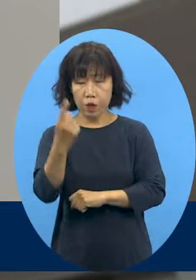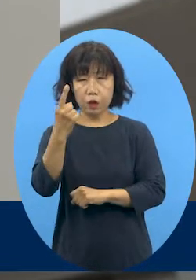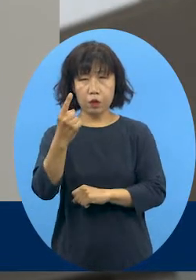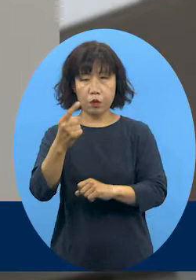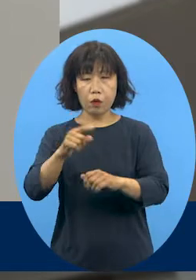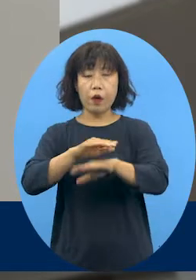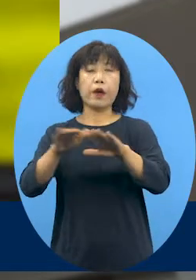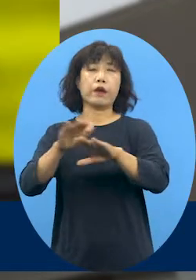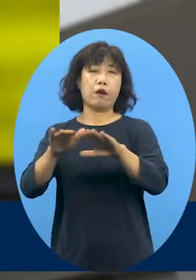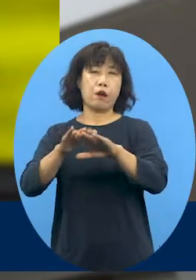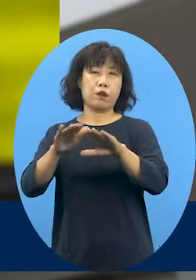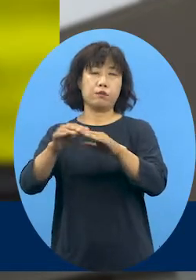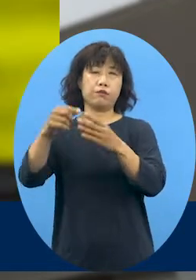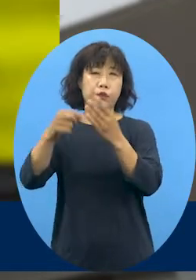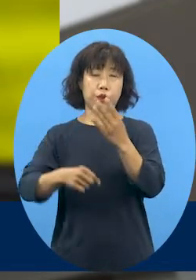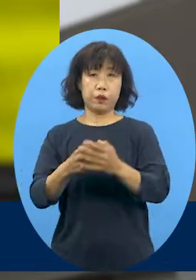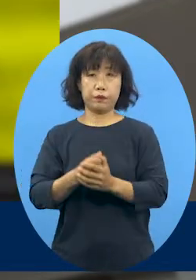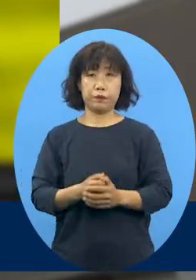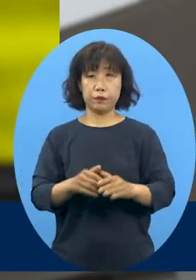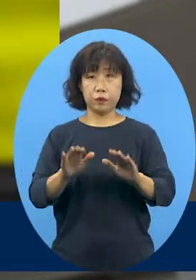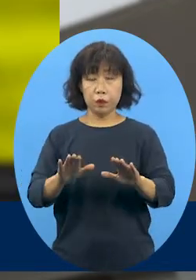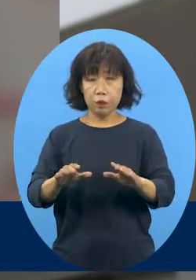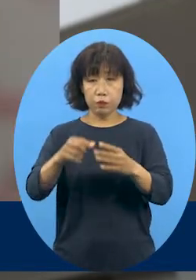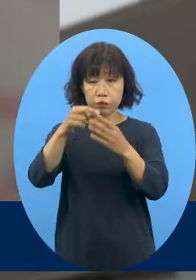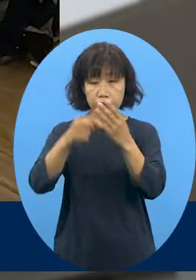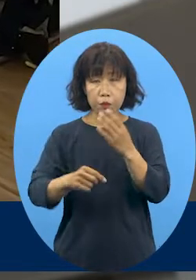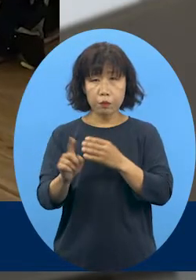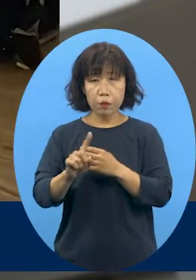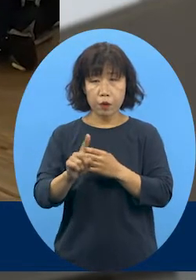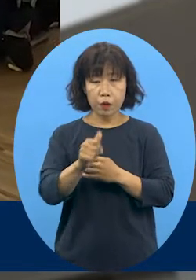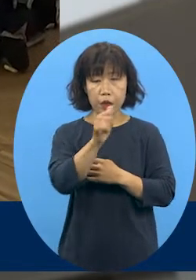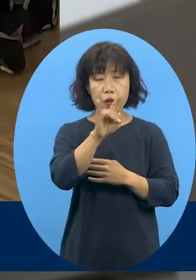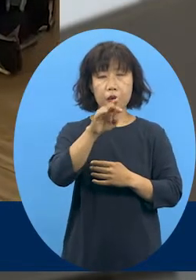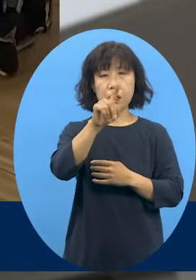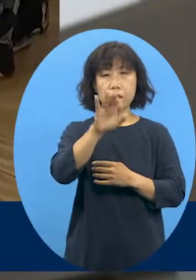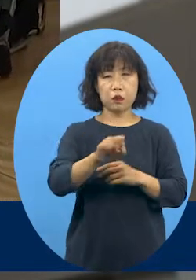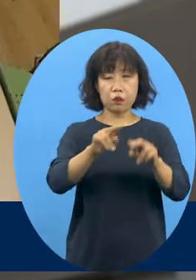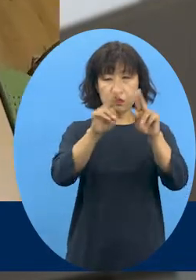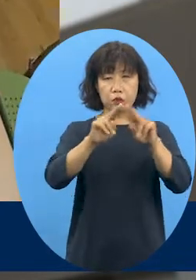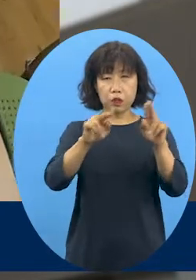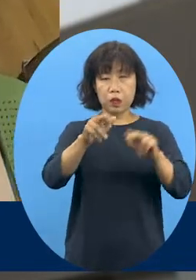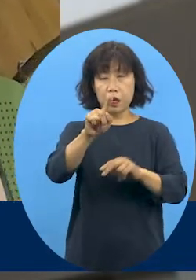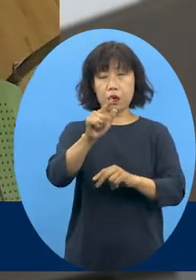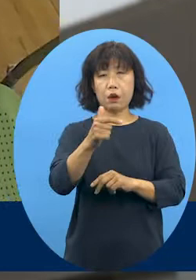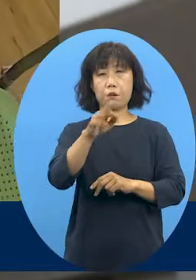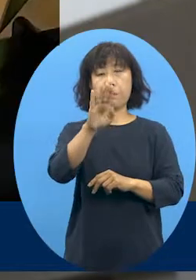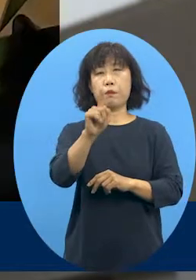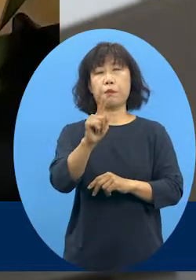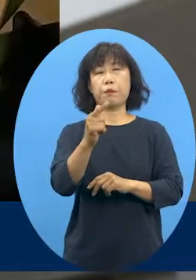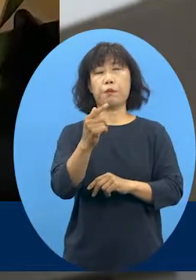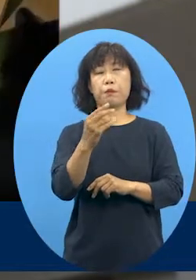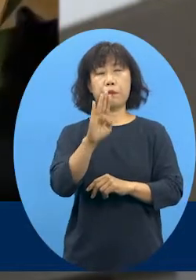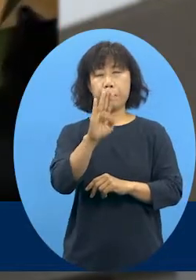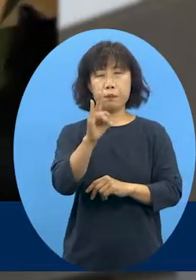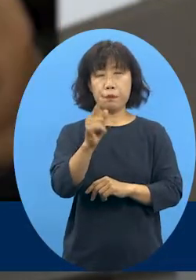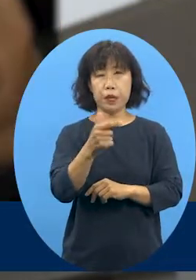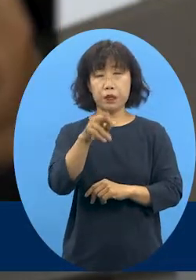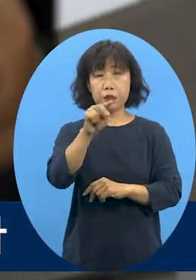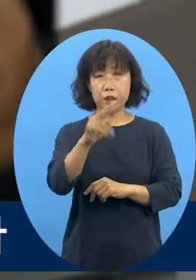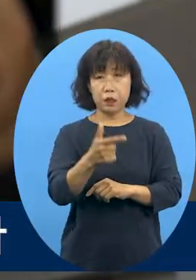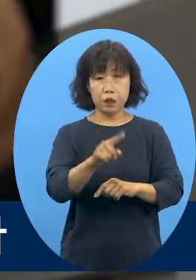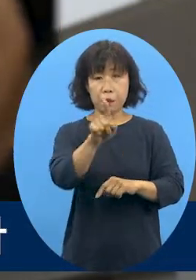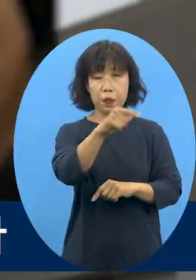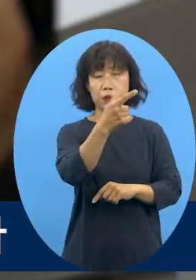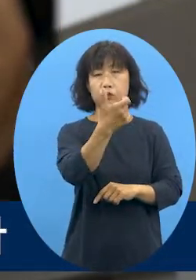해결할 수 있는 계기를 제공하는 프로그램입니다 이번 프로그램에는 해성 국제 컨벤션 고등학교 168명